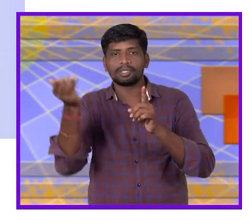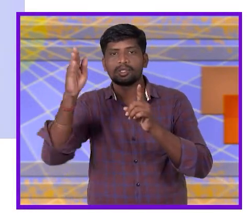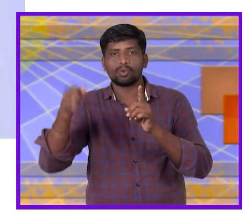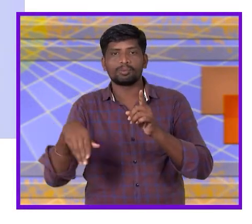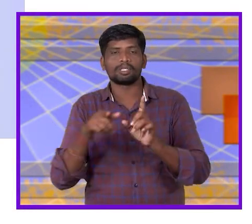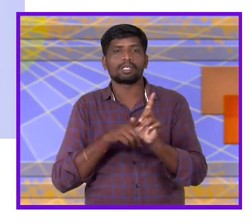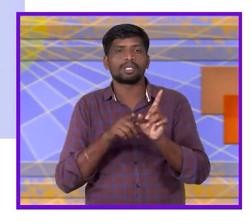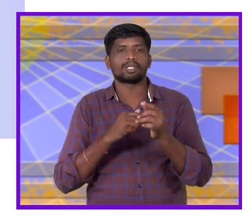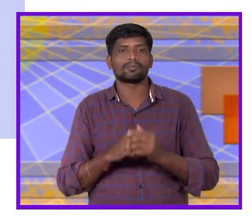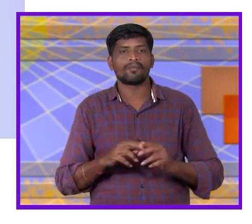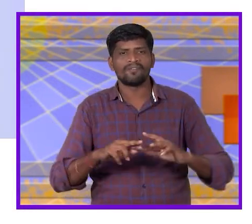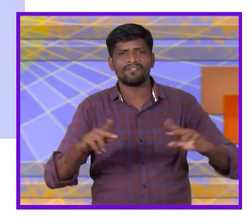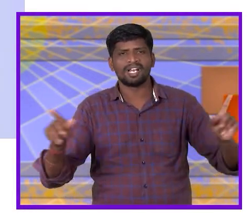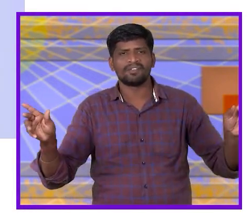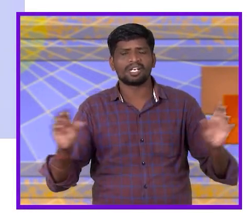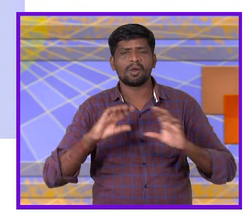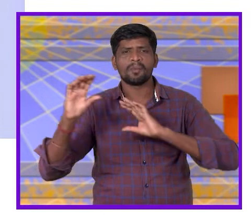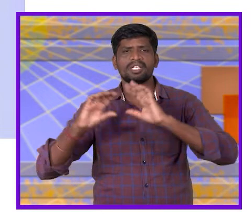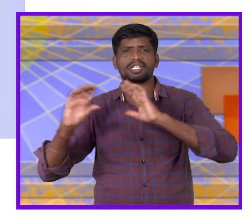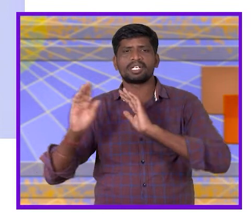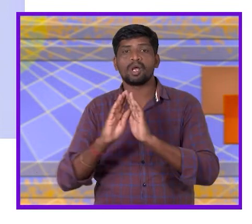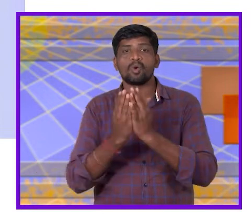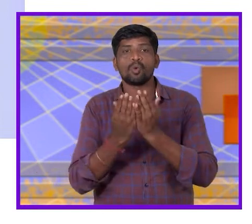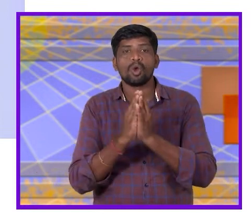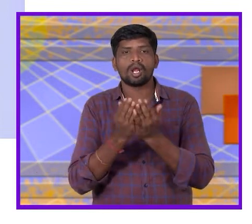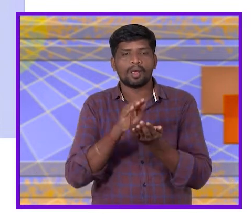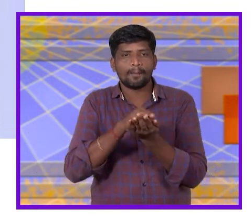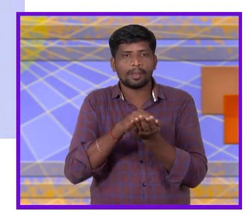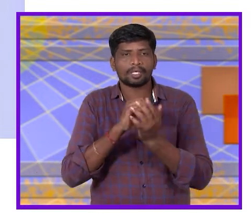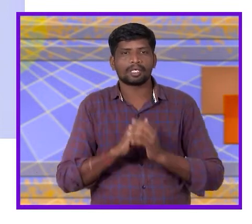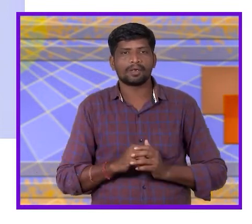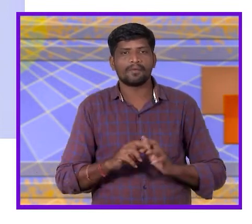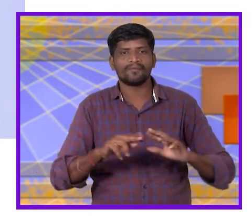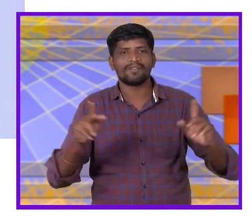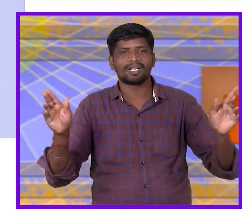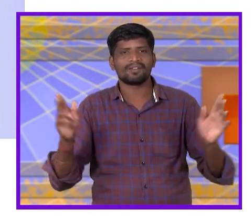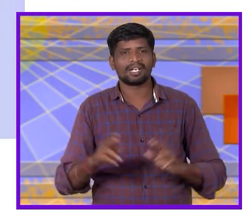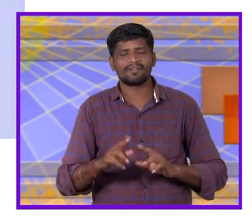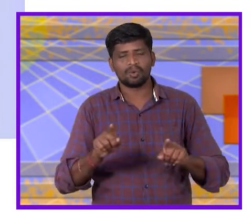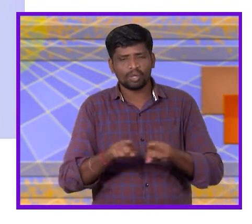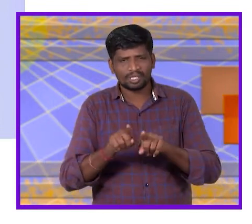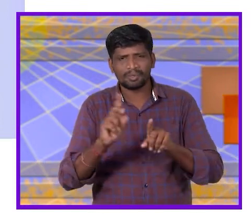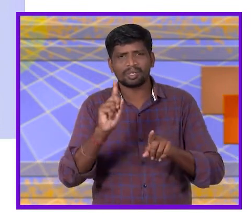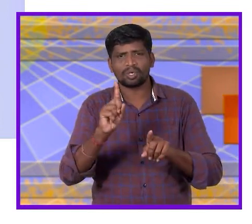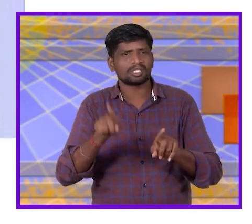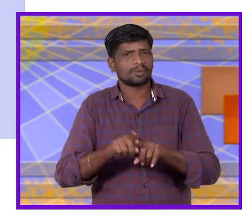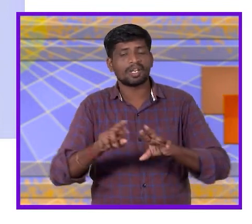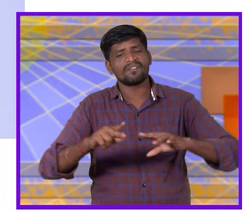1869. பல மொழி நூல்கள் இங்கே பேணி பாதுகாக்கப்படுகிறது. பல துறைகளுடைய நூல்கள் இங்கே